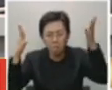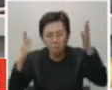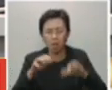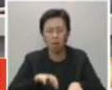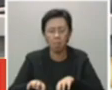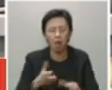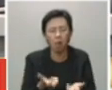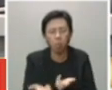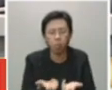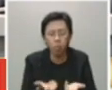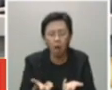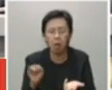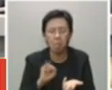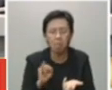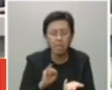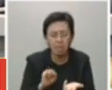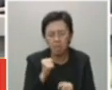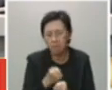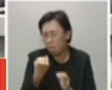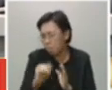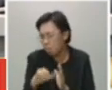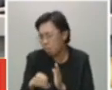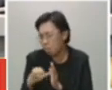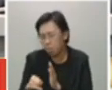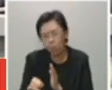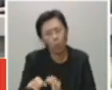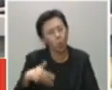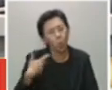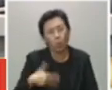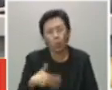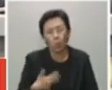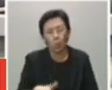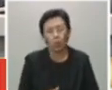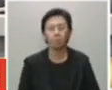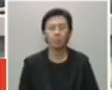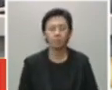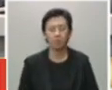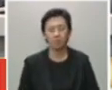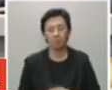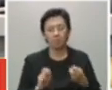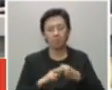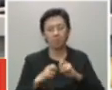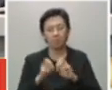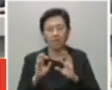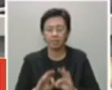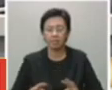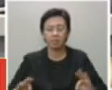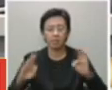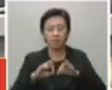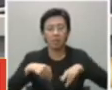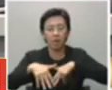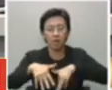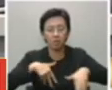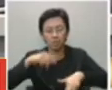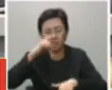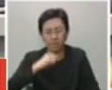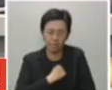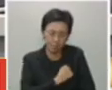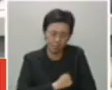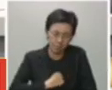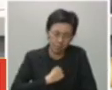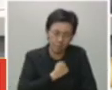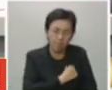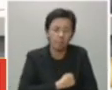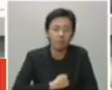บกพร่องอย่างร้ายแรงเป็นโศกนาฏกรรมครับที่พี่น้องคนไทยเสียใจกันทั้งประเท